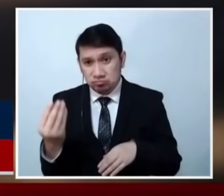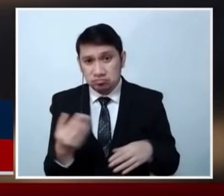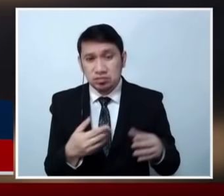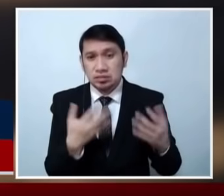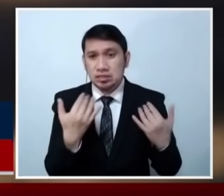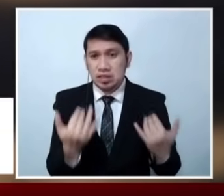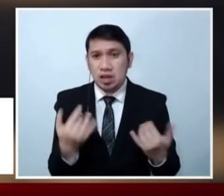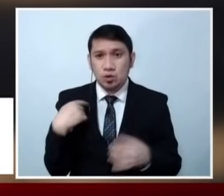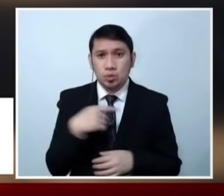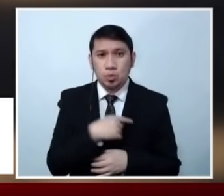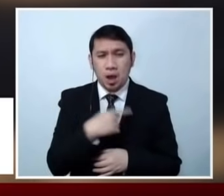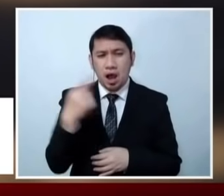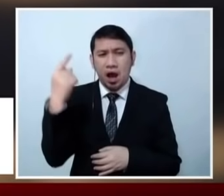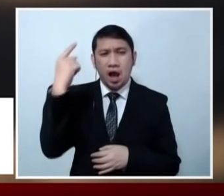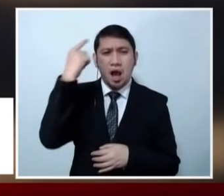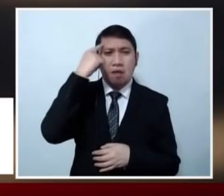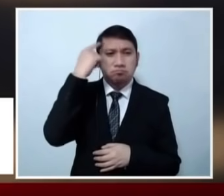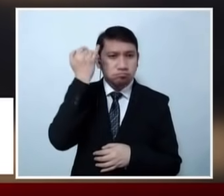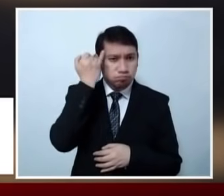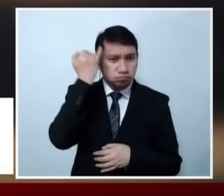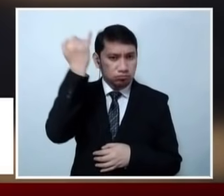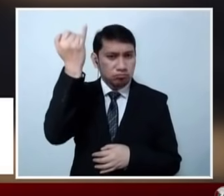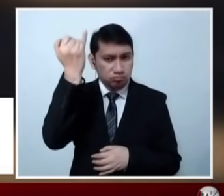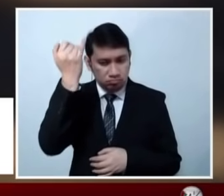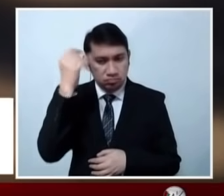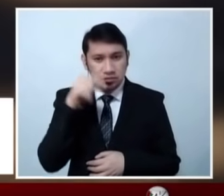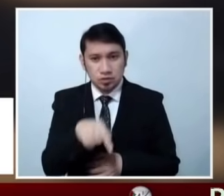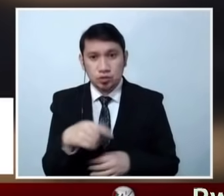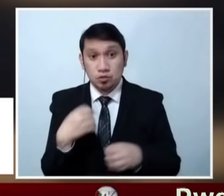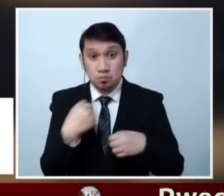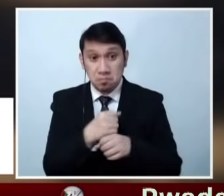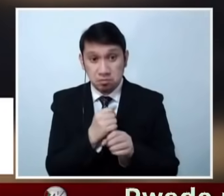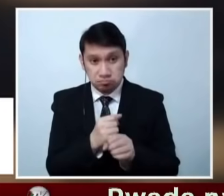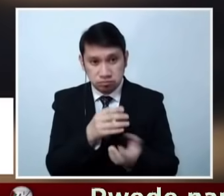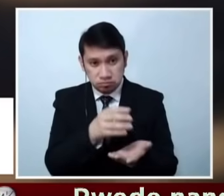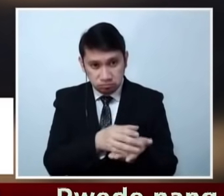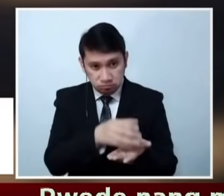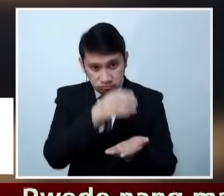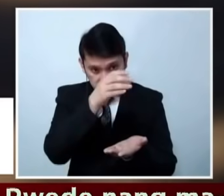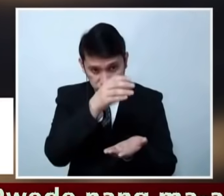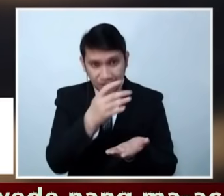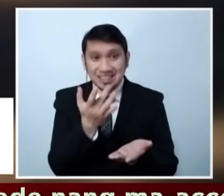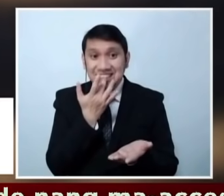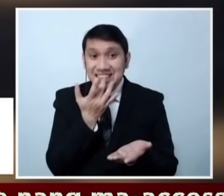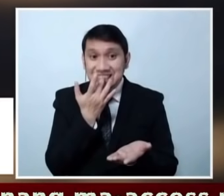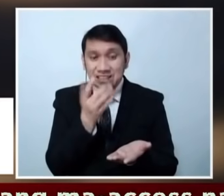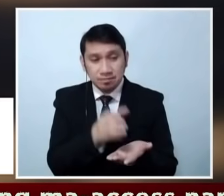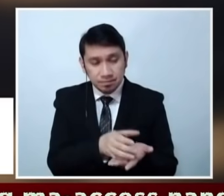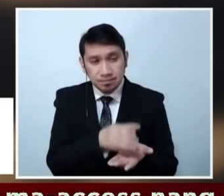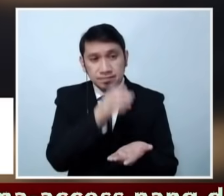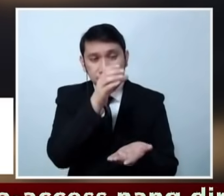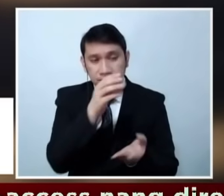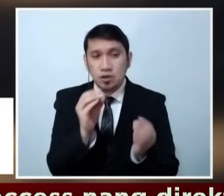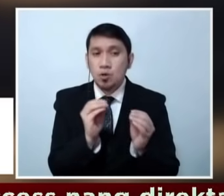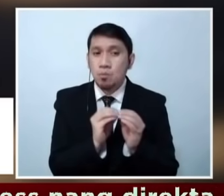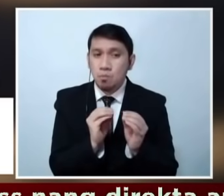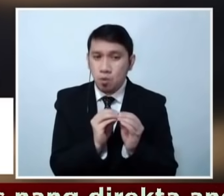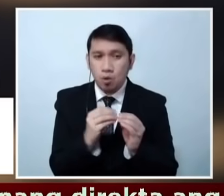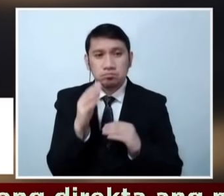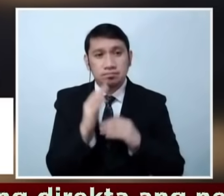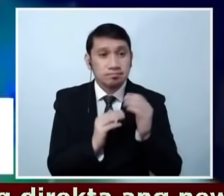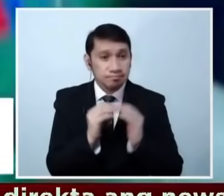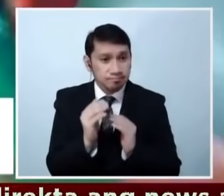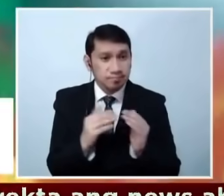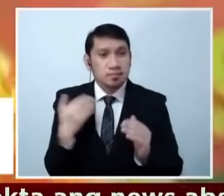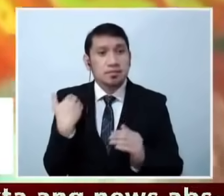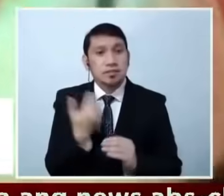naisip namin na ilagay siya sa bottle dahil mas magiging convenient din sa aming mga